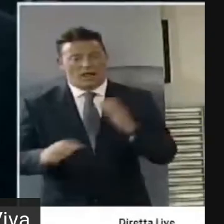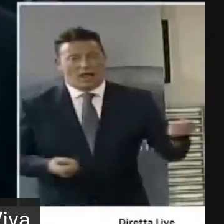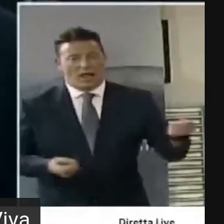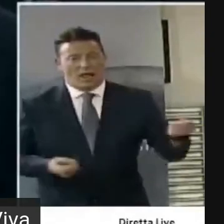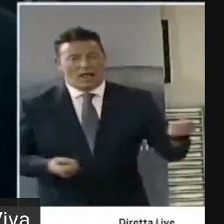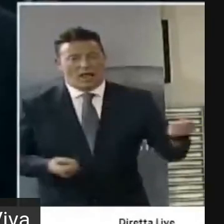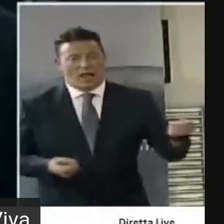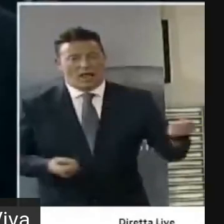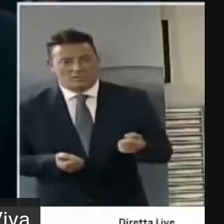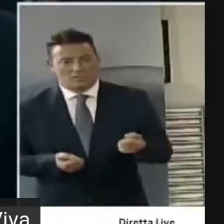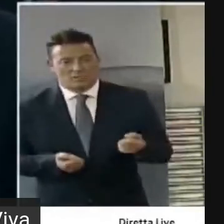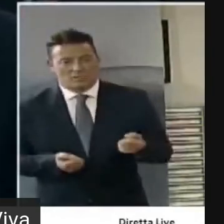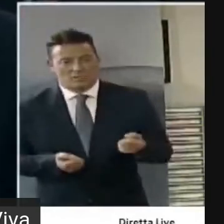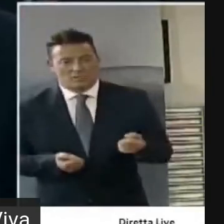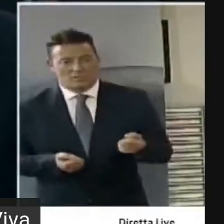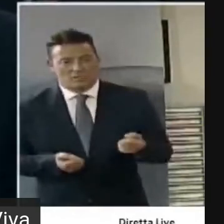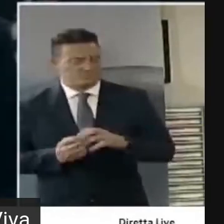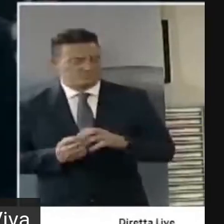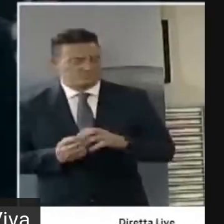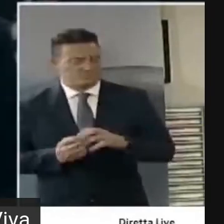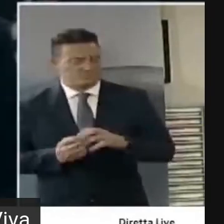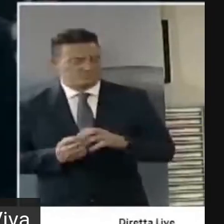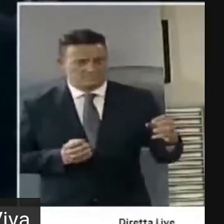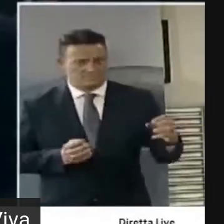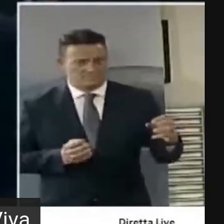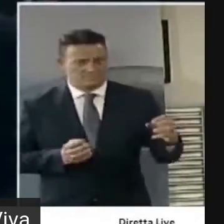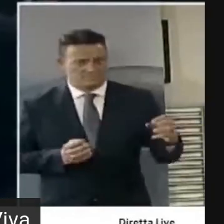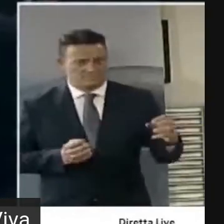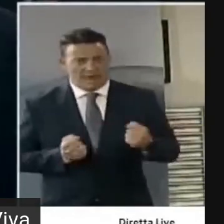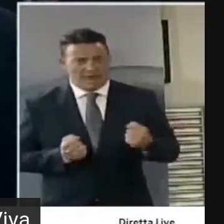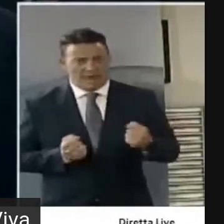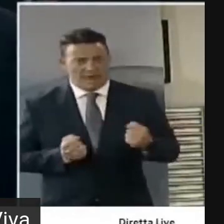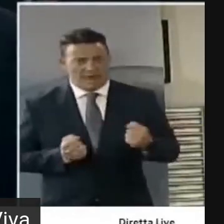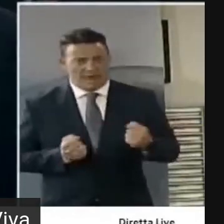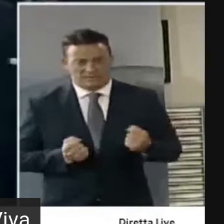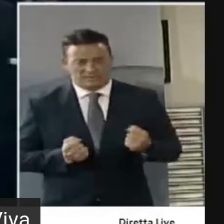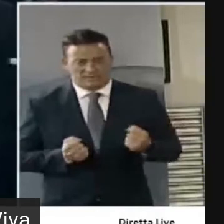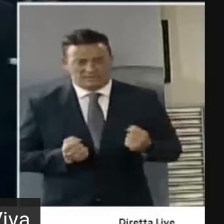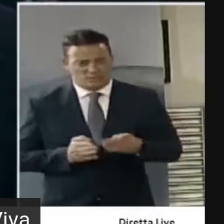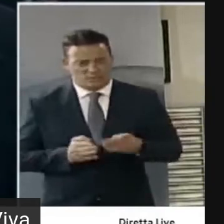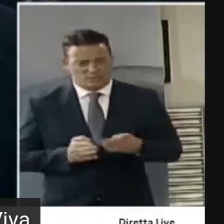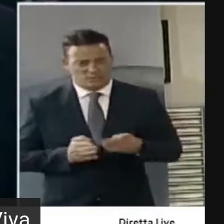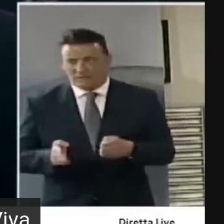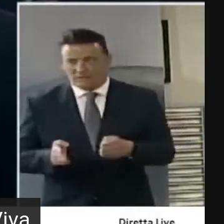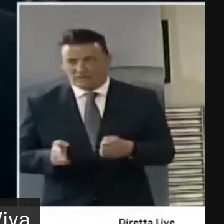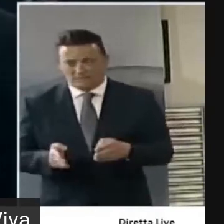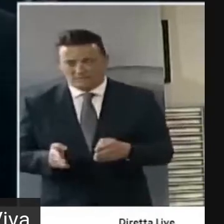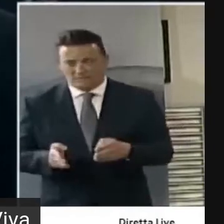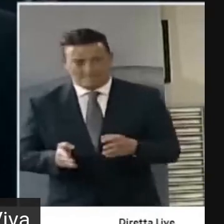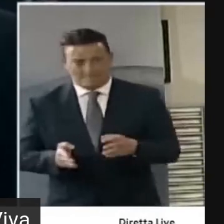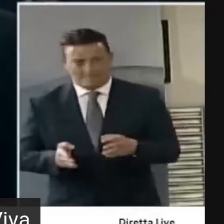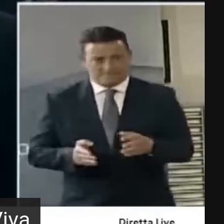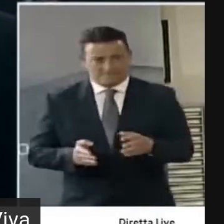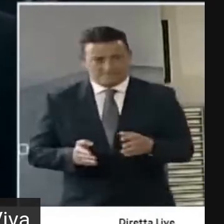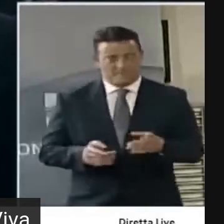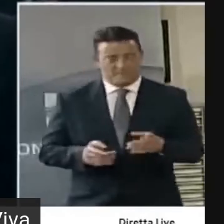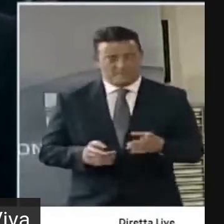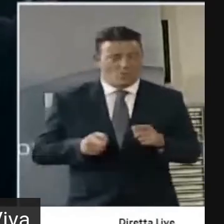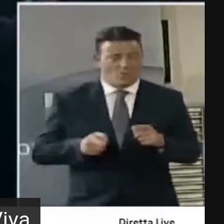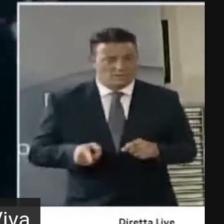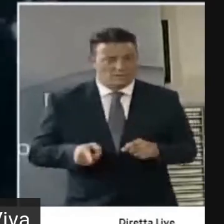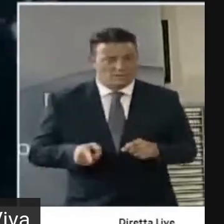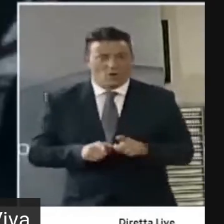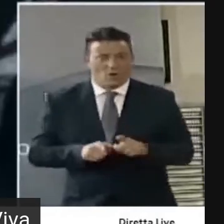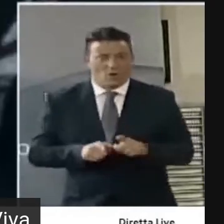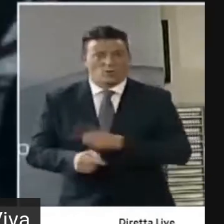migliaia e migliaia di autotreni, migliaia e migliaia di macchine. Diventa una strada, ormai è diventata la strada anche questa, come la